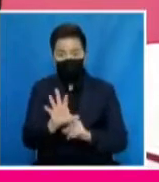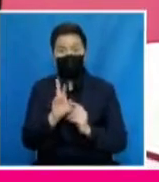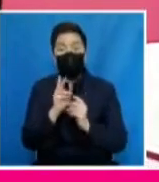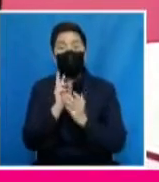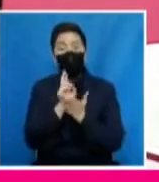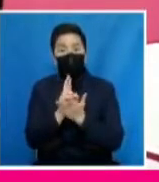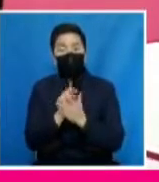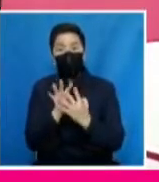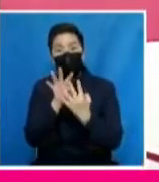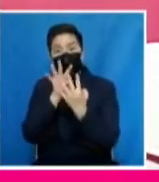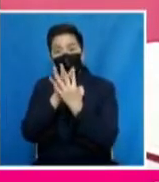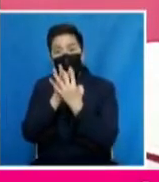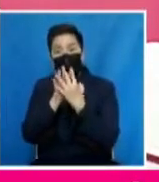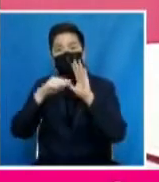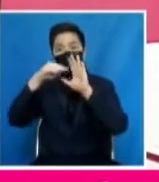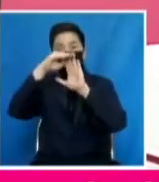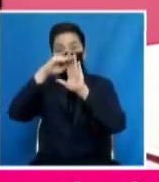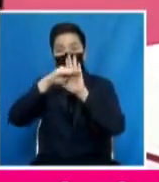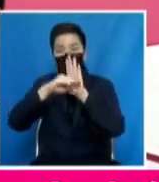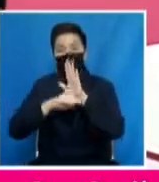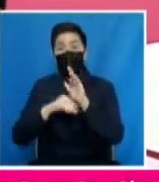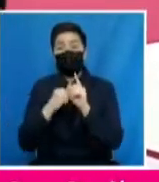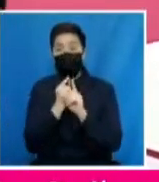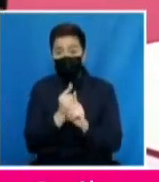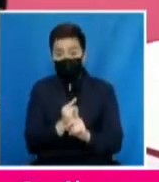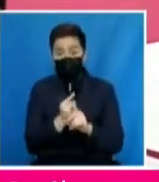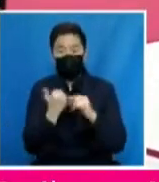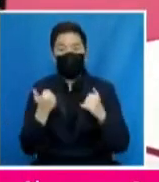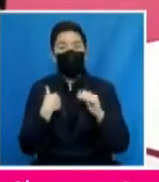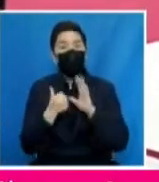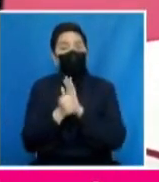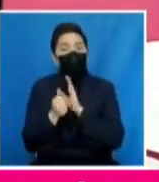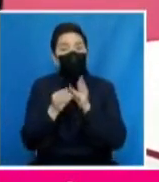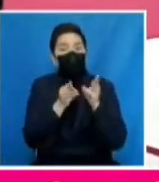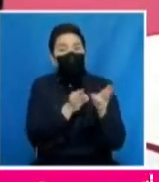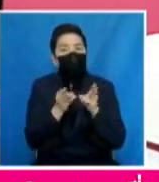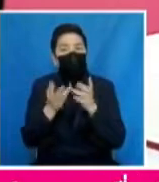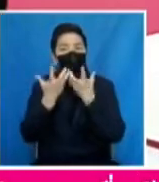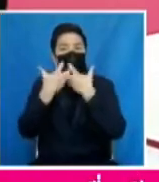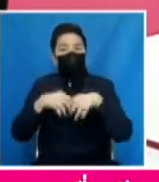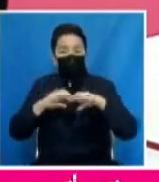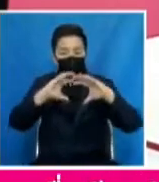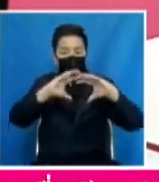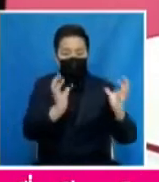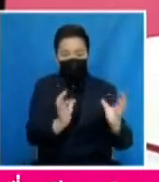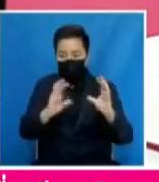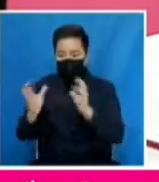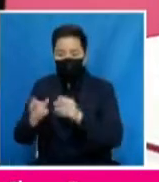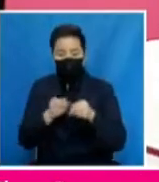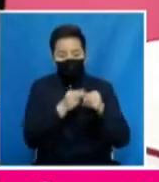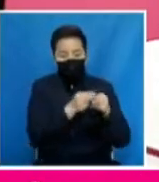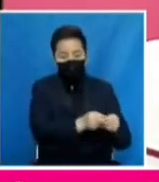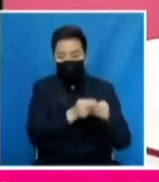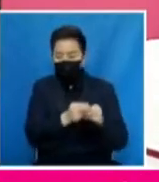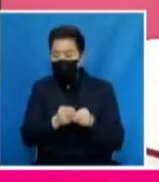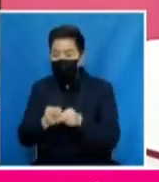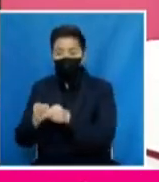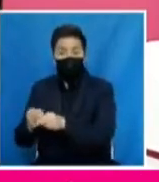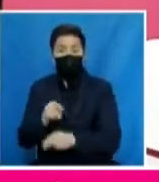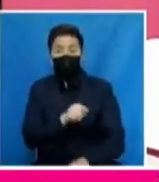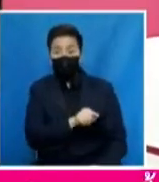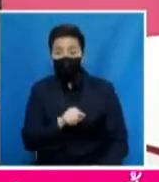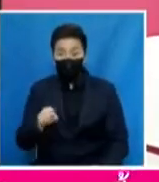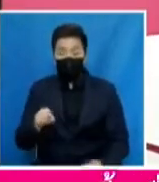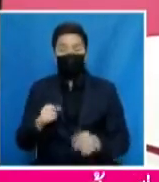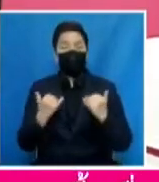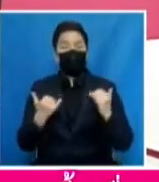ลเลขท้าย4ตัวตามลำดับนะคะการออกรางวัลในครั้งนี้จะใช้เครื่องออกรางวัลไฟฟ้าอัตโนมัติทำการออกรางวัลค่ะและในครั้งนี้น